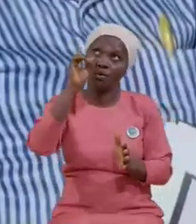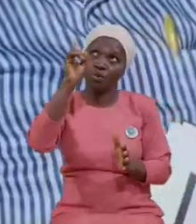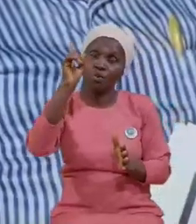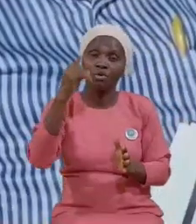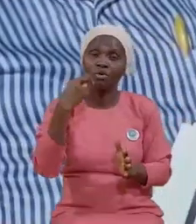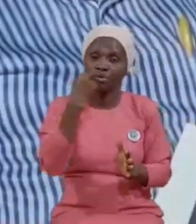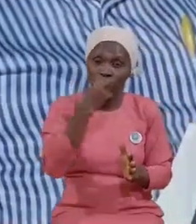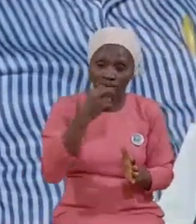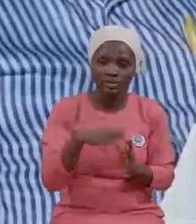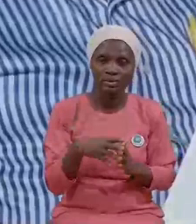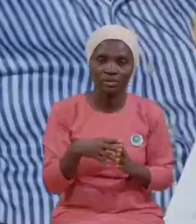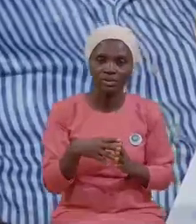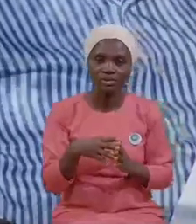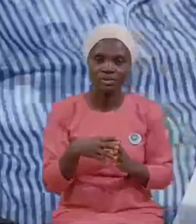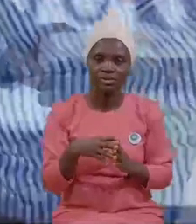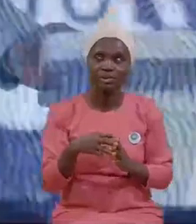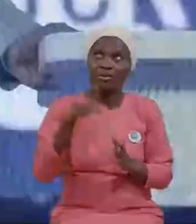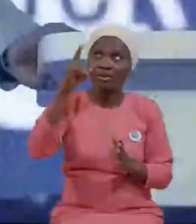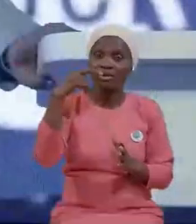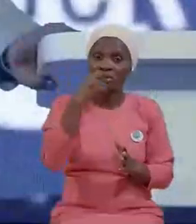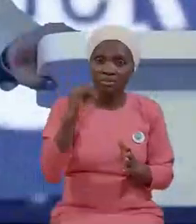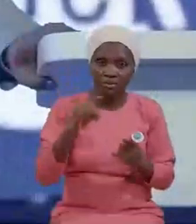Et il te parle ce soir.